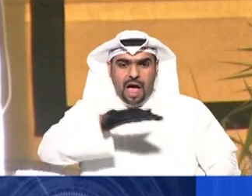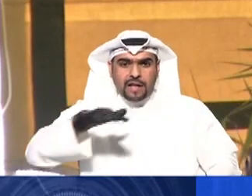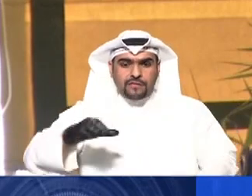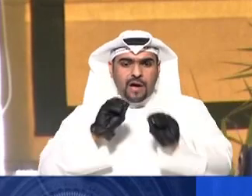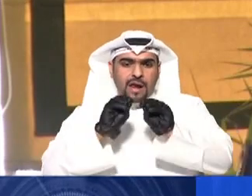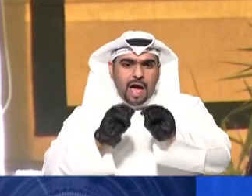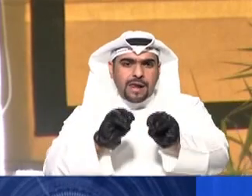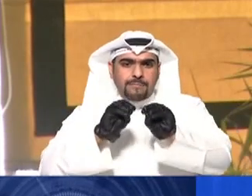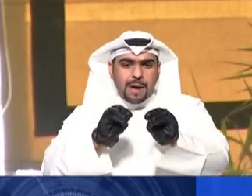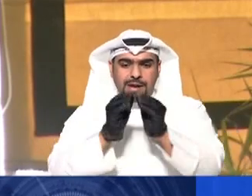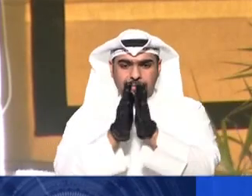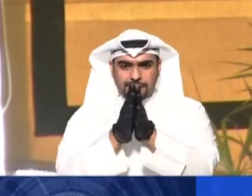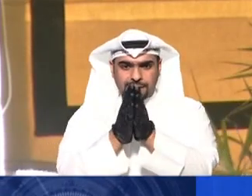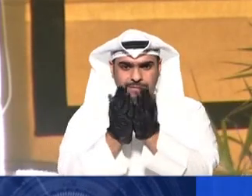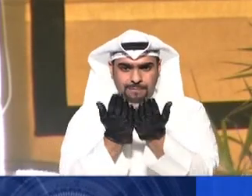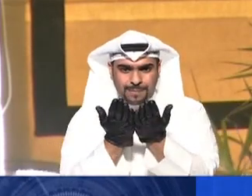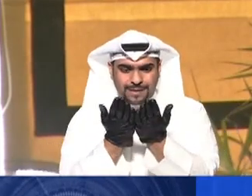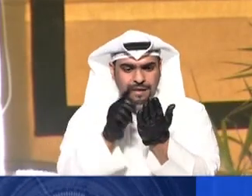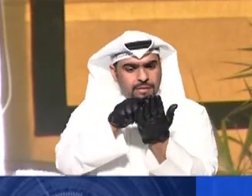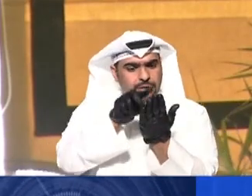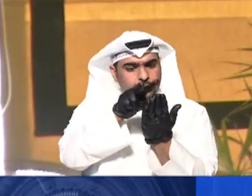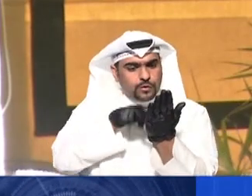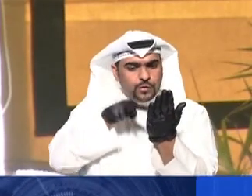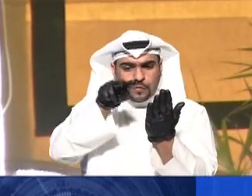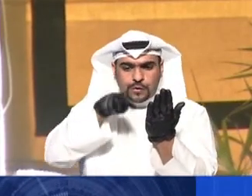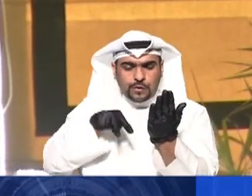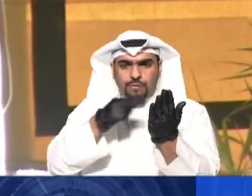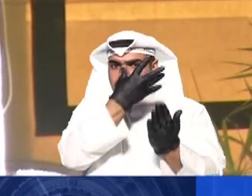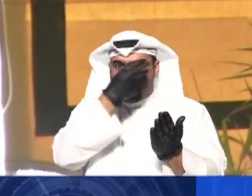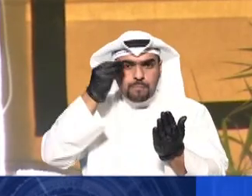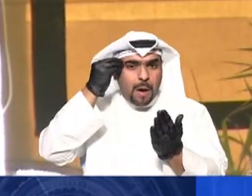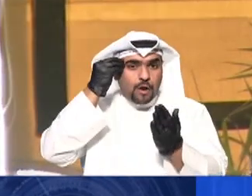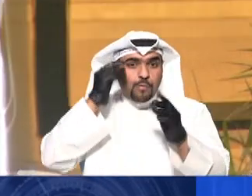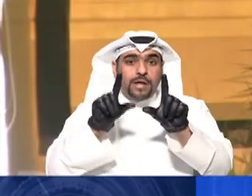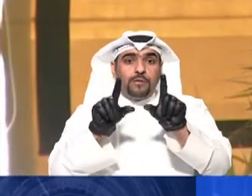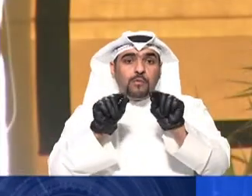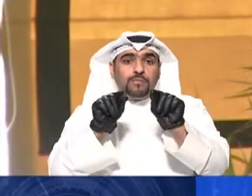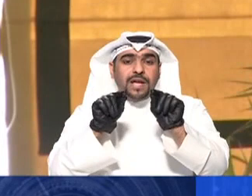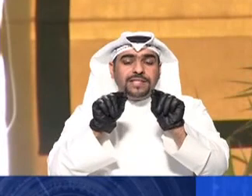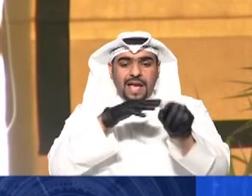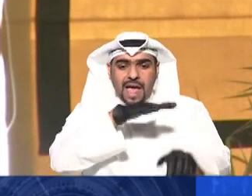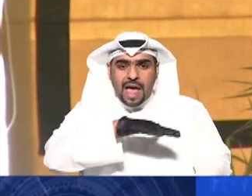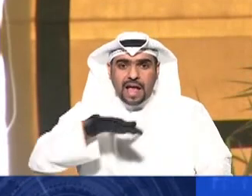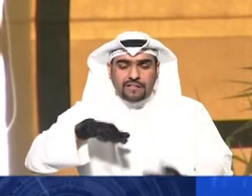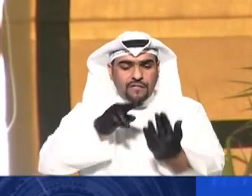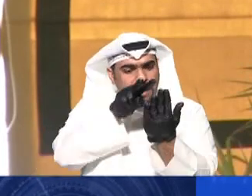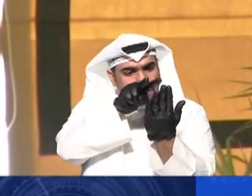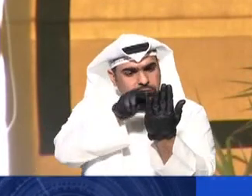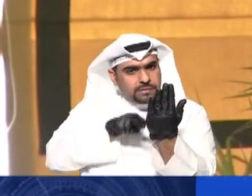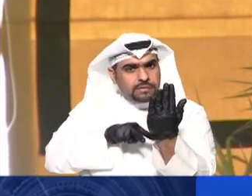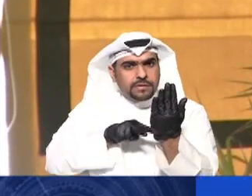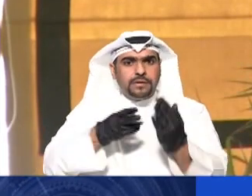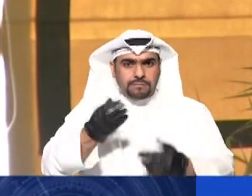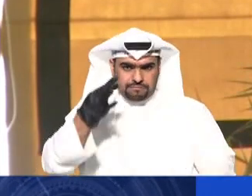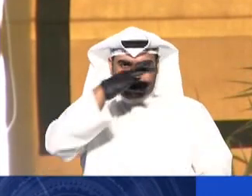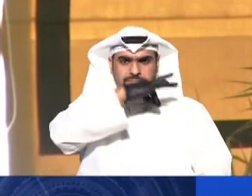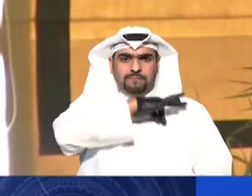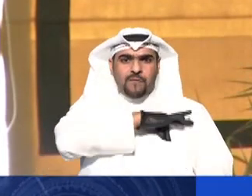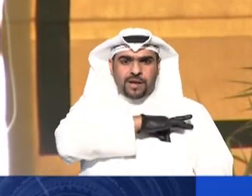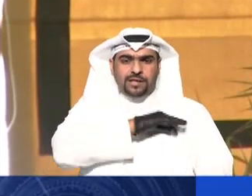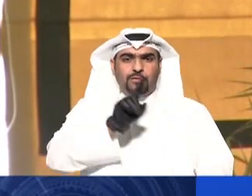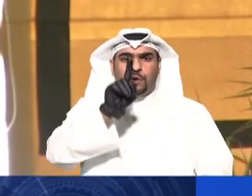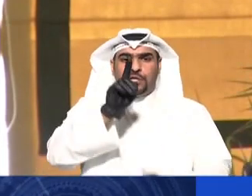هذا الكتيب اللي فيه معلومات فعلا قيمة وتحاكي الطفل. فإن شاء الله راح يكون توزيع هذه